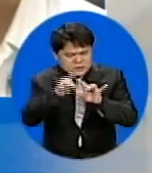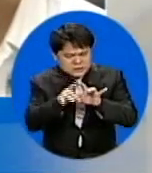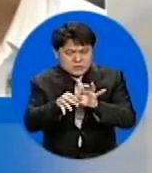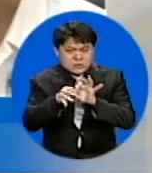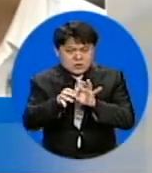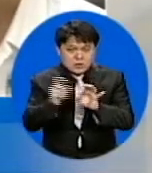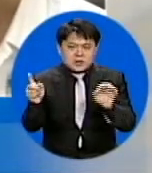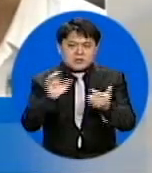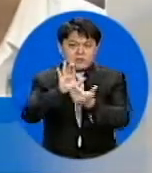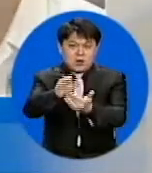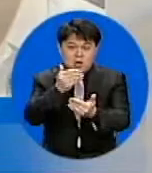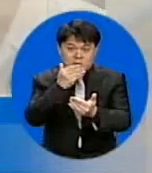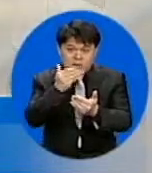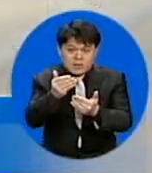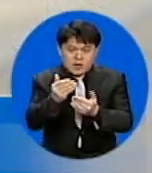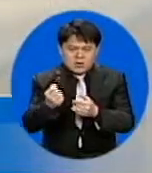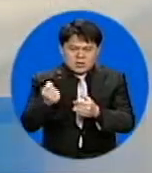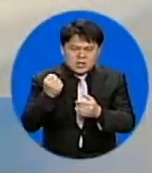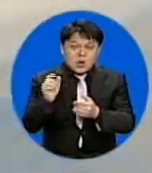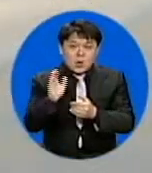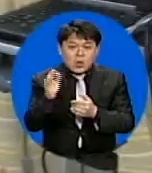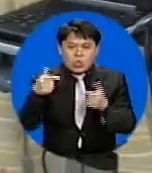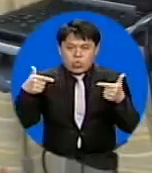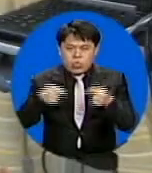발생과 강도를 줄일 수 있습니다.